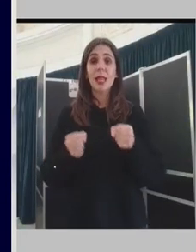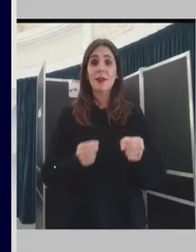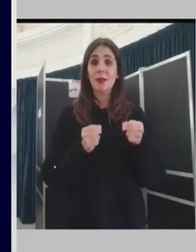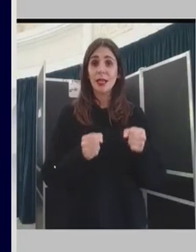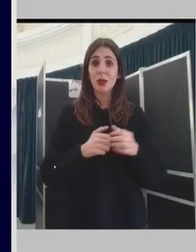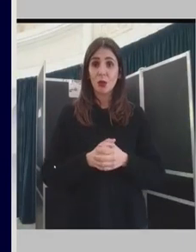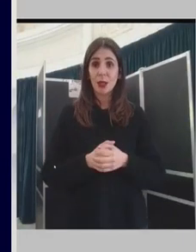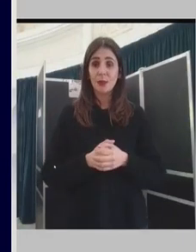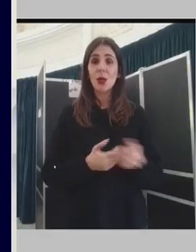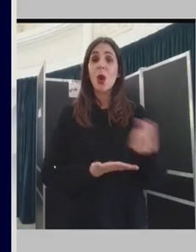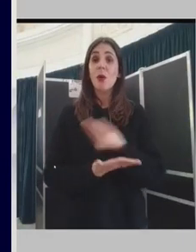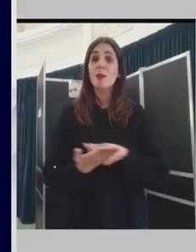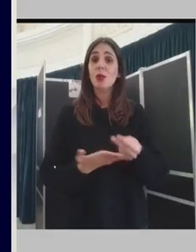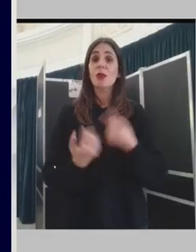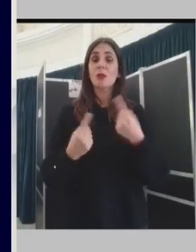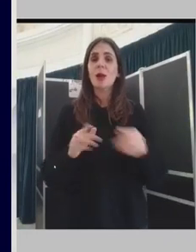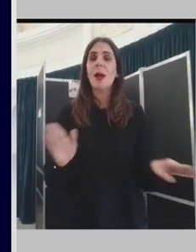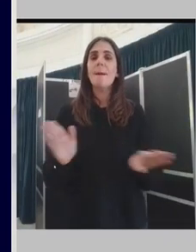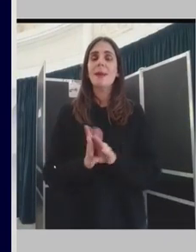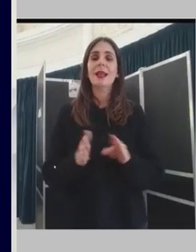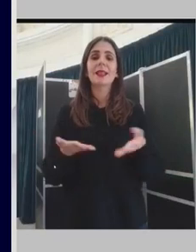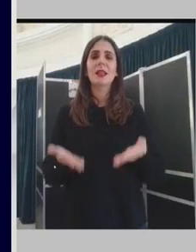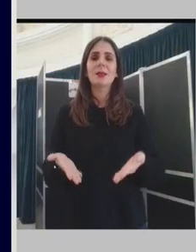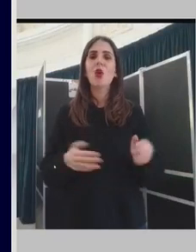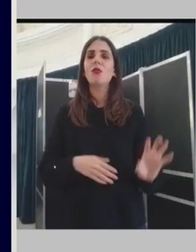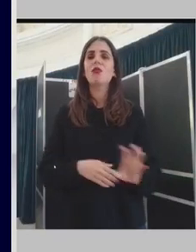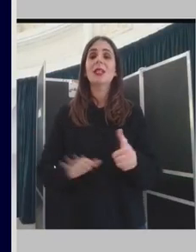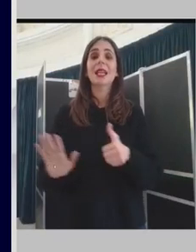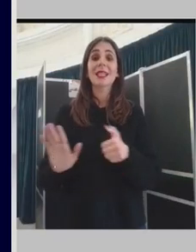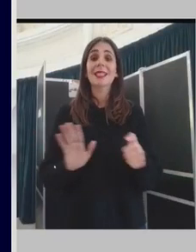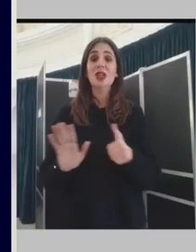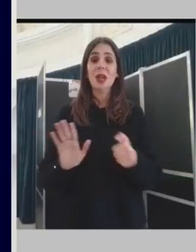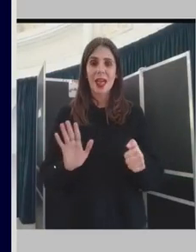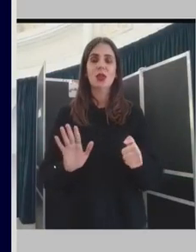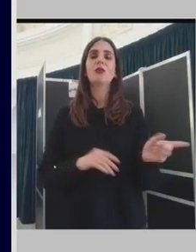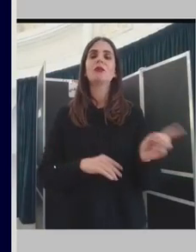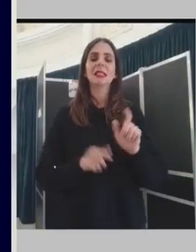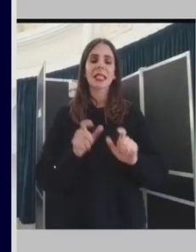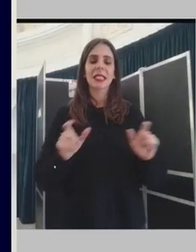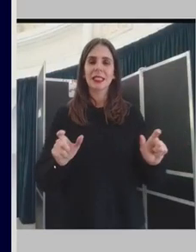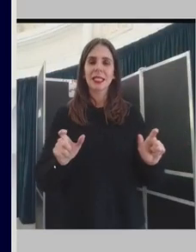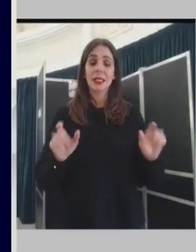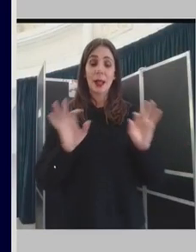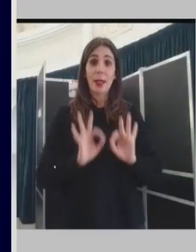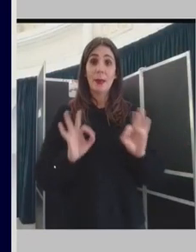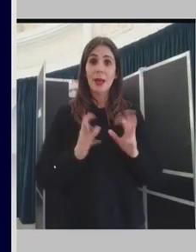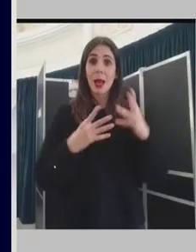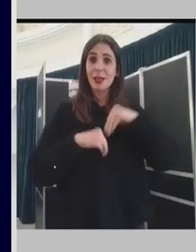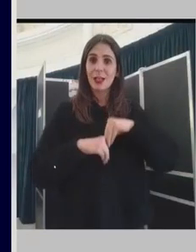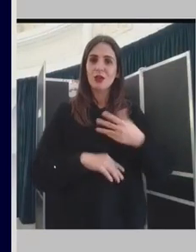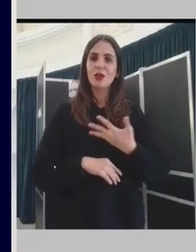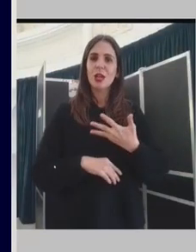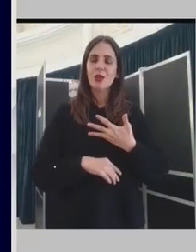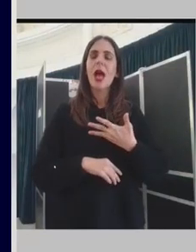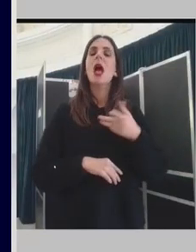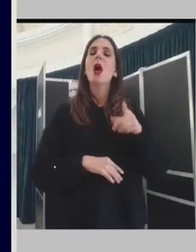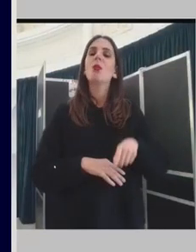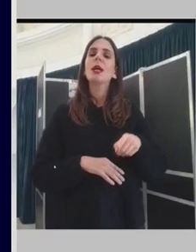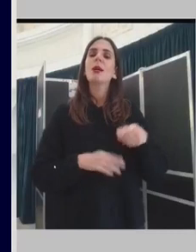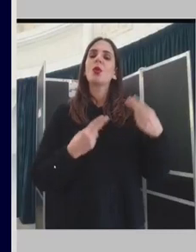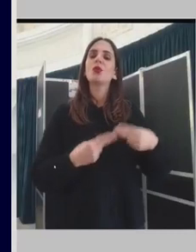il progetto, attualmente sono circa 600 tassisti preparati e 60 defibrillatori. E il